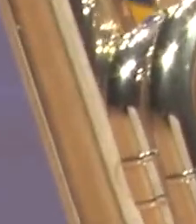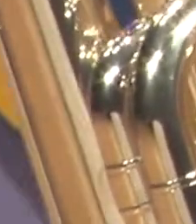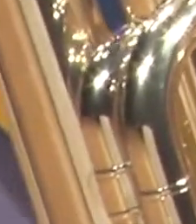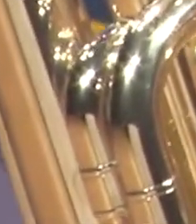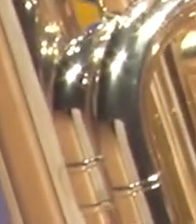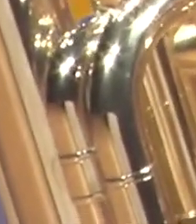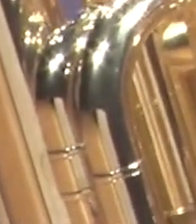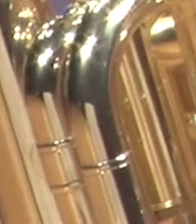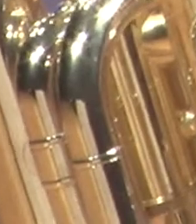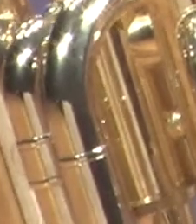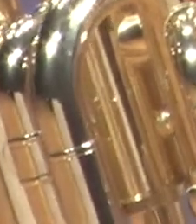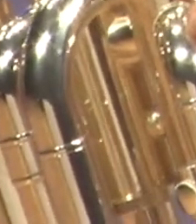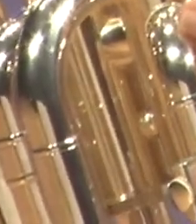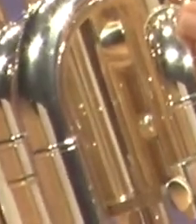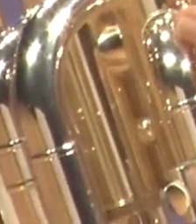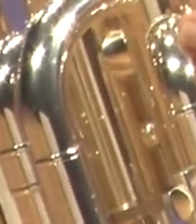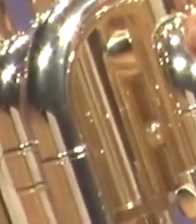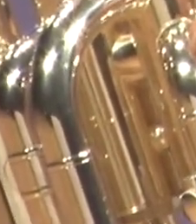7